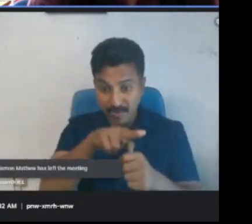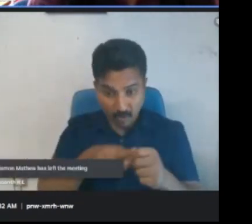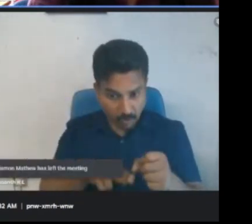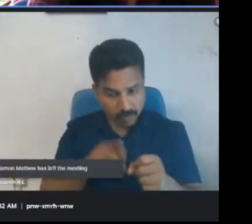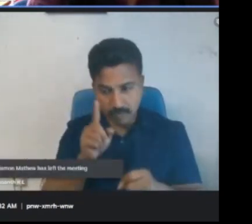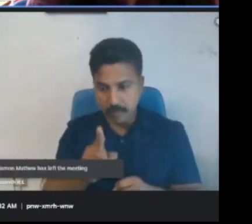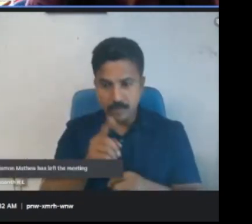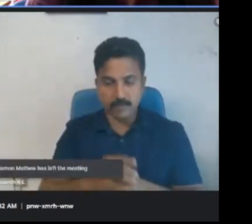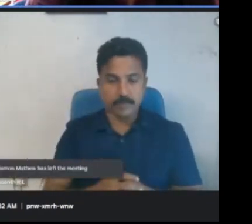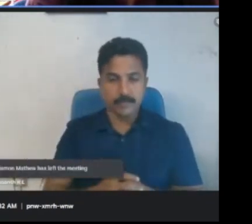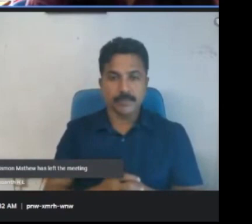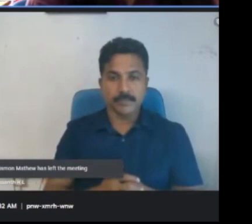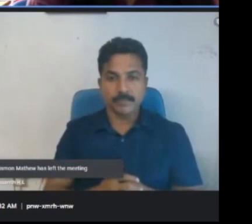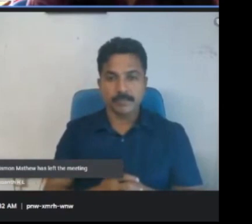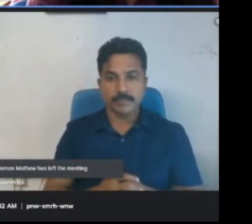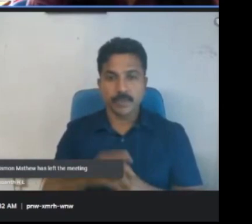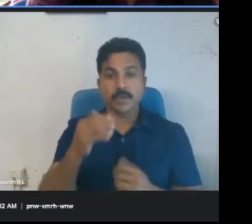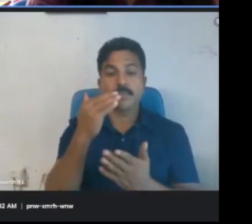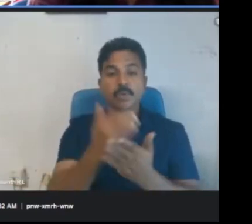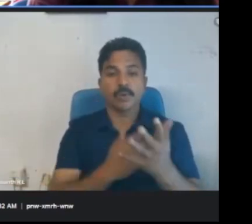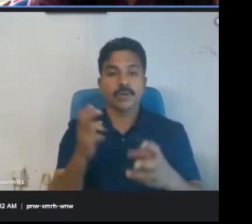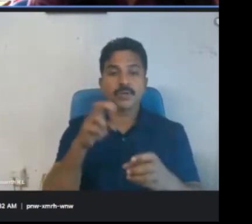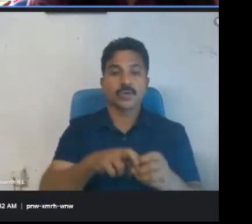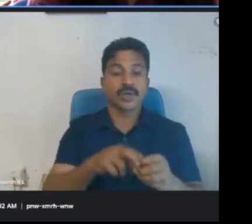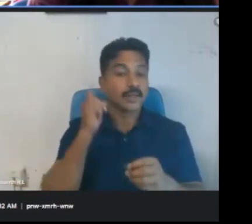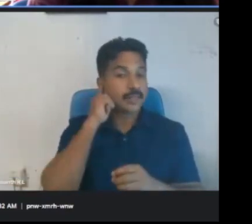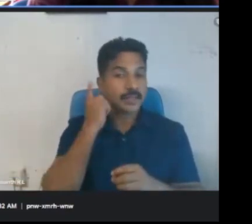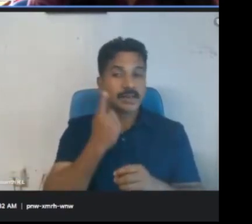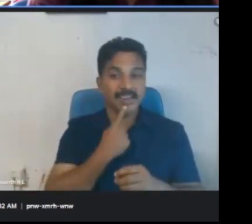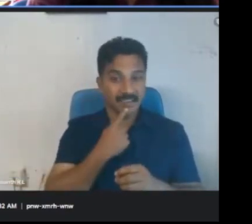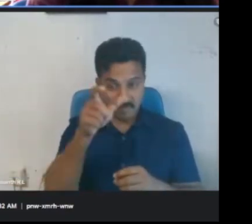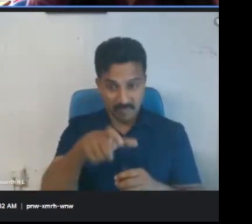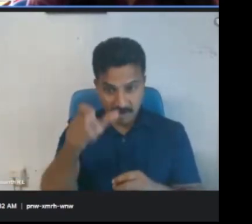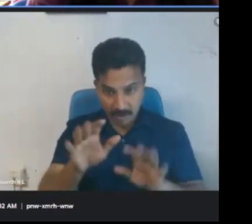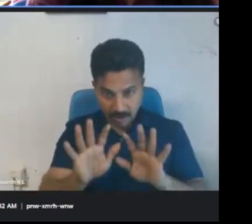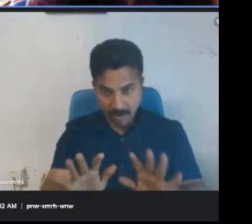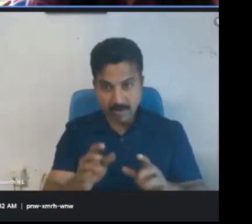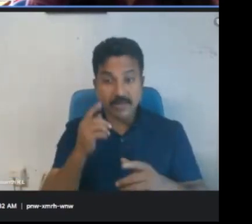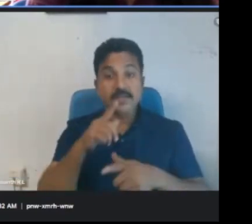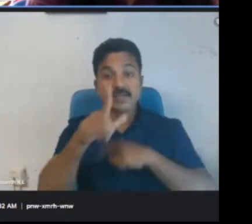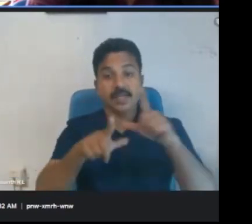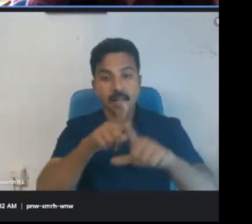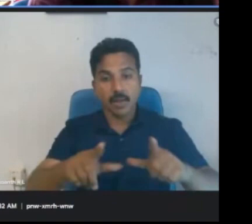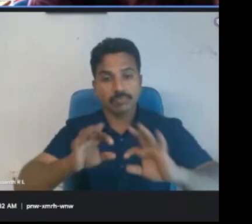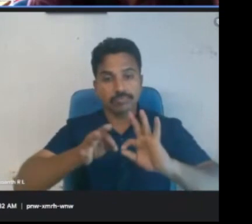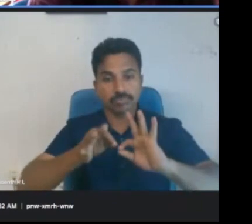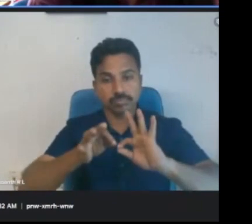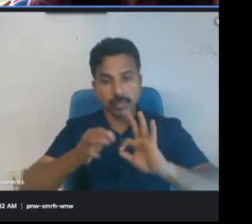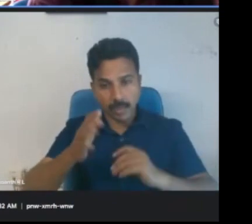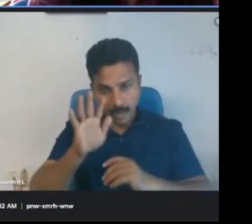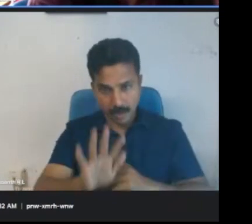അഭ്യർത്ഥിക്കും. ഈ പരിപാടിയിൽ പങ്കെടുക്കുന്ന ശ്രവണ പരിമിതി നേരിടുന്നവർക്കായി ഇന്ത്യൻ സൈൻ ലാംഗ്വേജ്